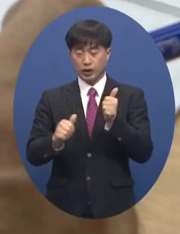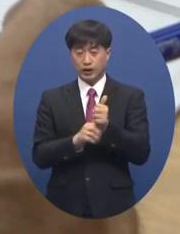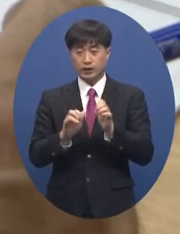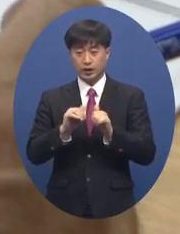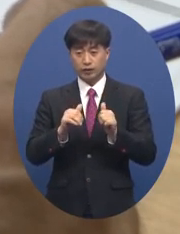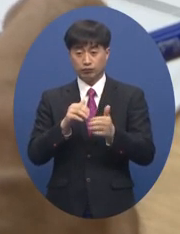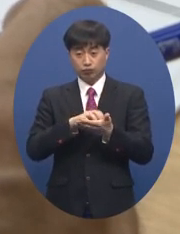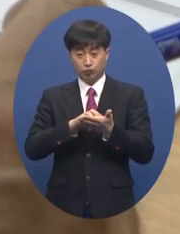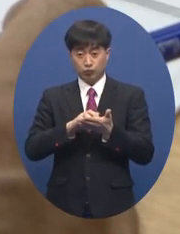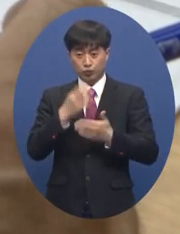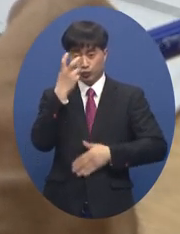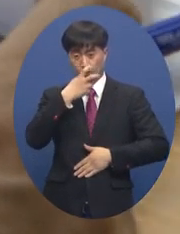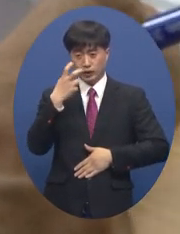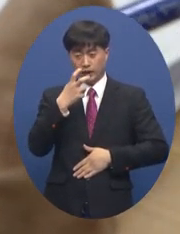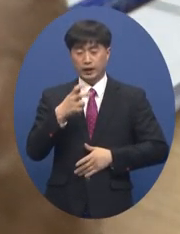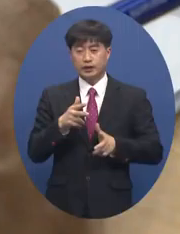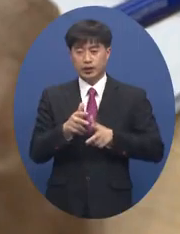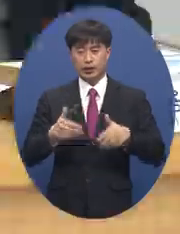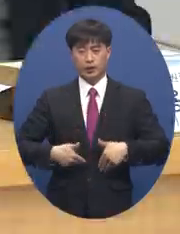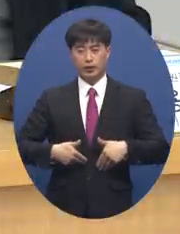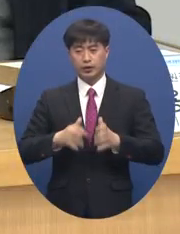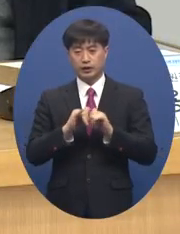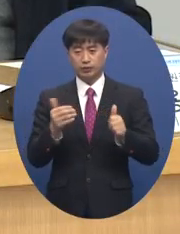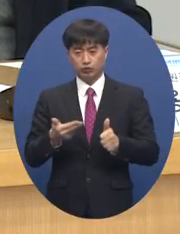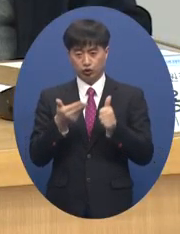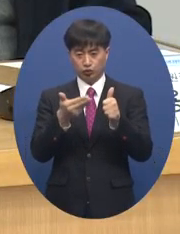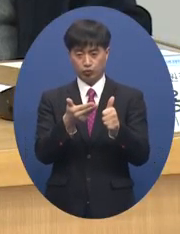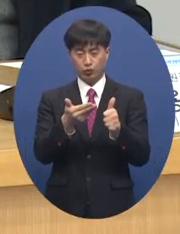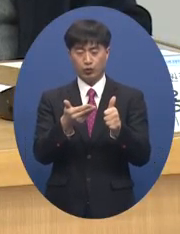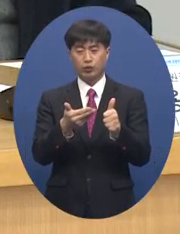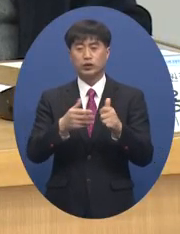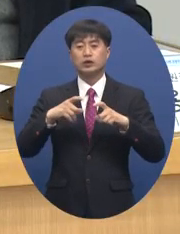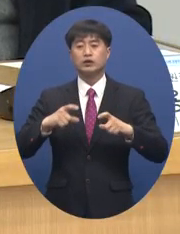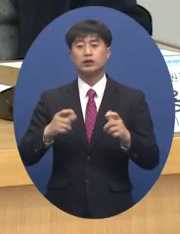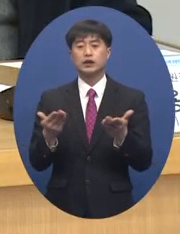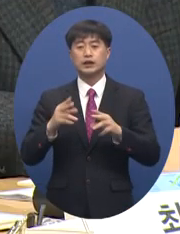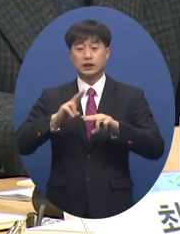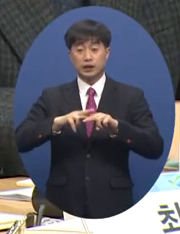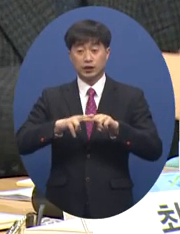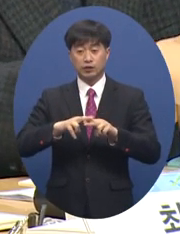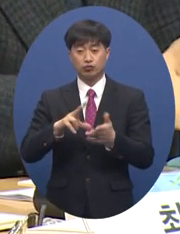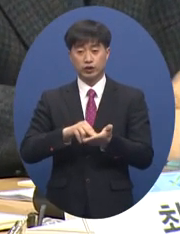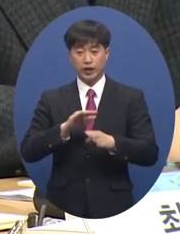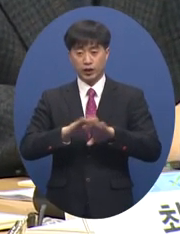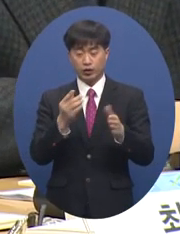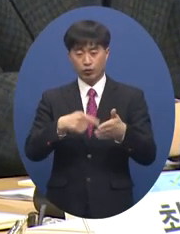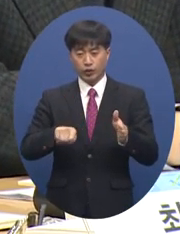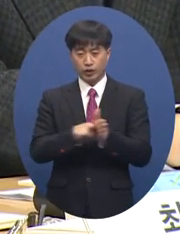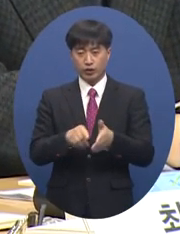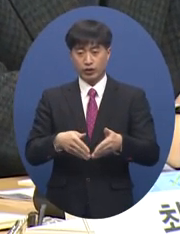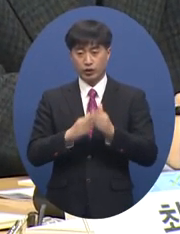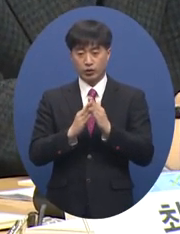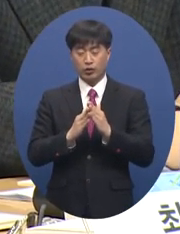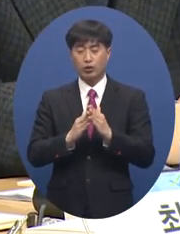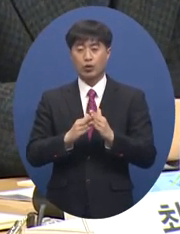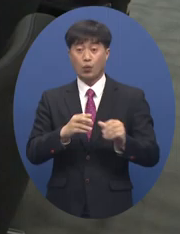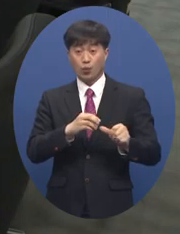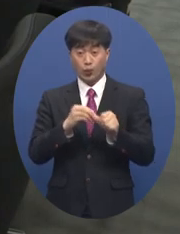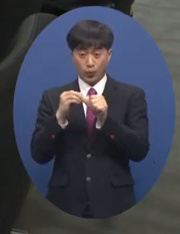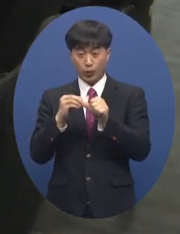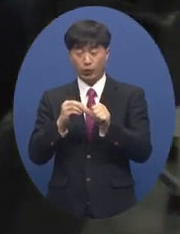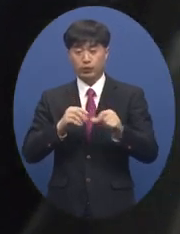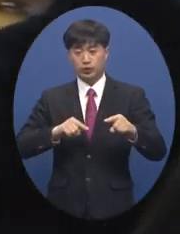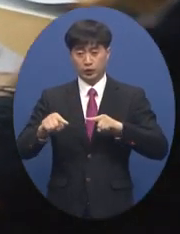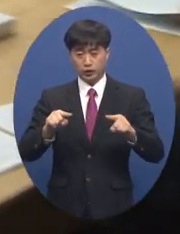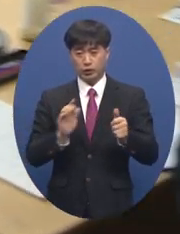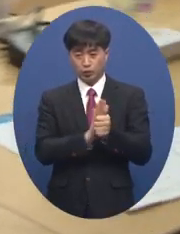인력 수요를 조사해 두뇌 산업에 필요한 인력을 양성하고 지역 일자리 문제 해결을 위해 구성된 일종의 고용